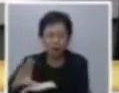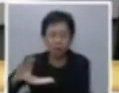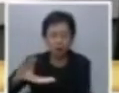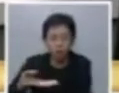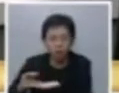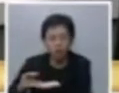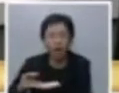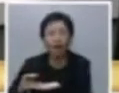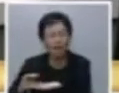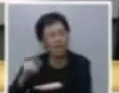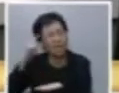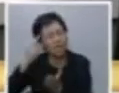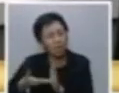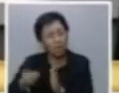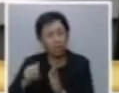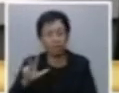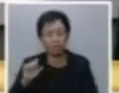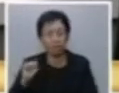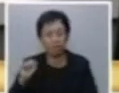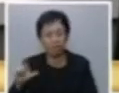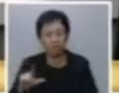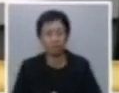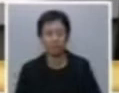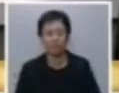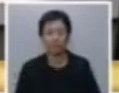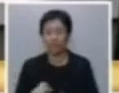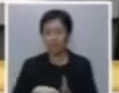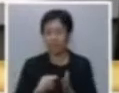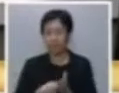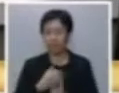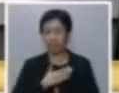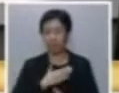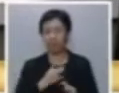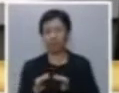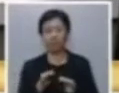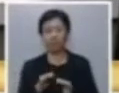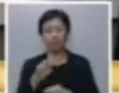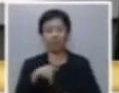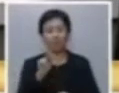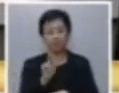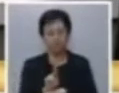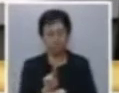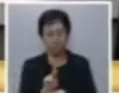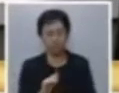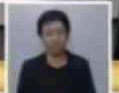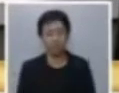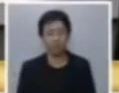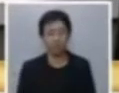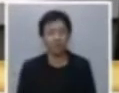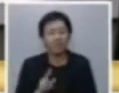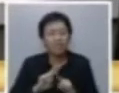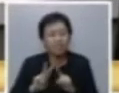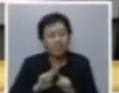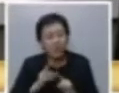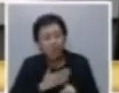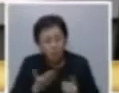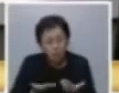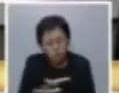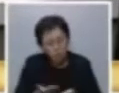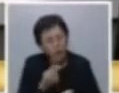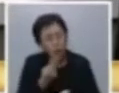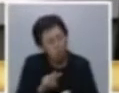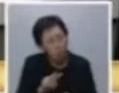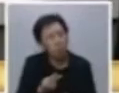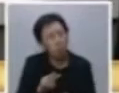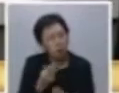300,000 ล้านอันนี้เป็นเหตุผลเรื่องที่หนึ่งที่ผมกราบเรียนท่านประธานเรื่องที่สองครับในชั้นการพิจารณาที่เรามองเห็นท่านประธ